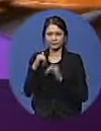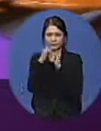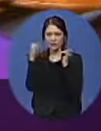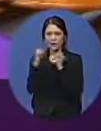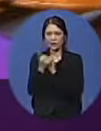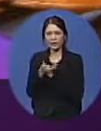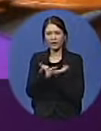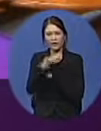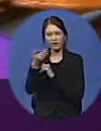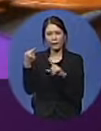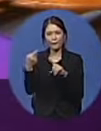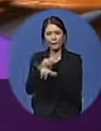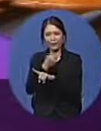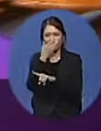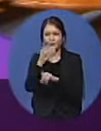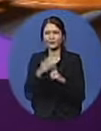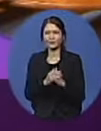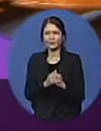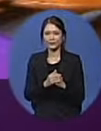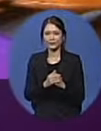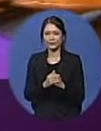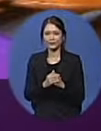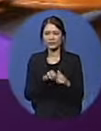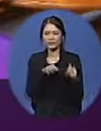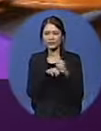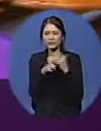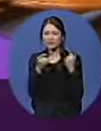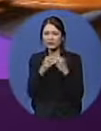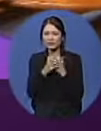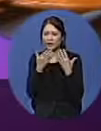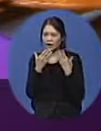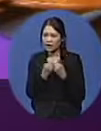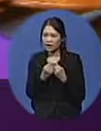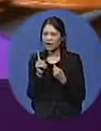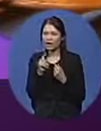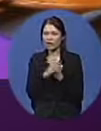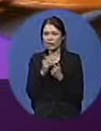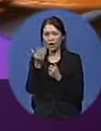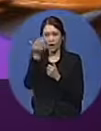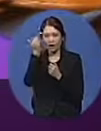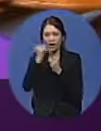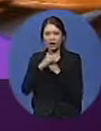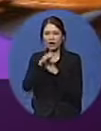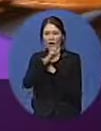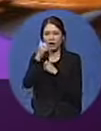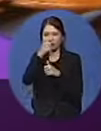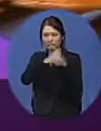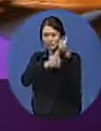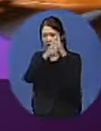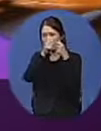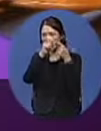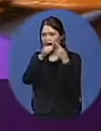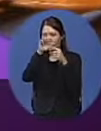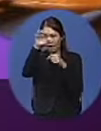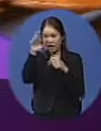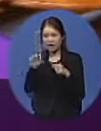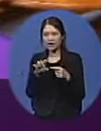달려 있습니다. 그런 뜻에서 예를 들면 과거 우리 조상들이 했던